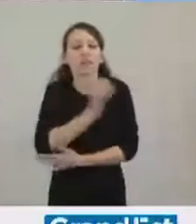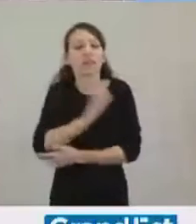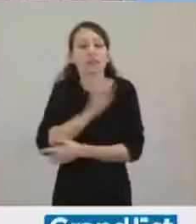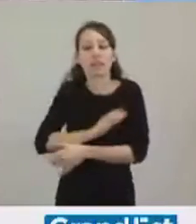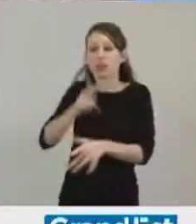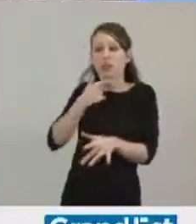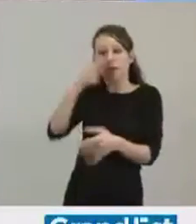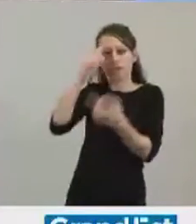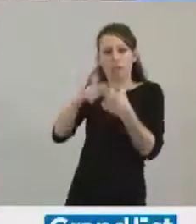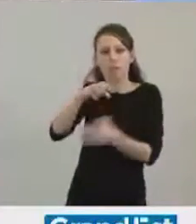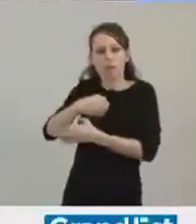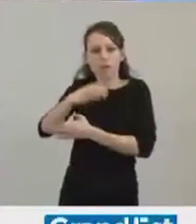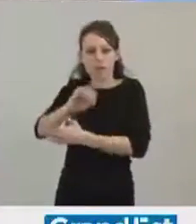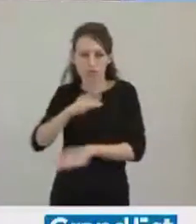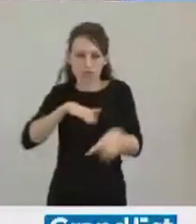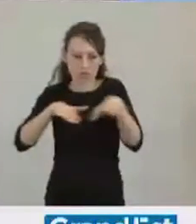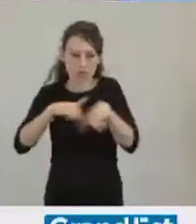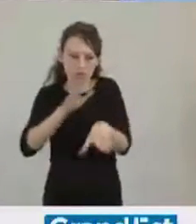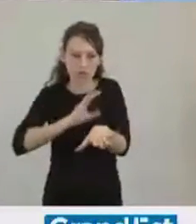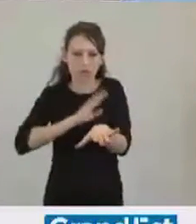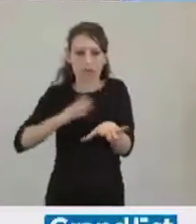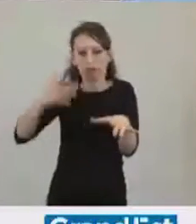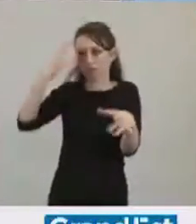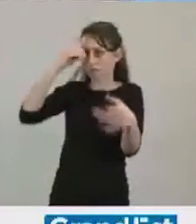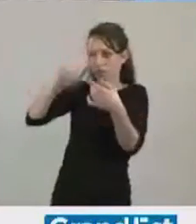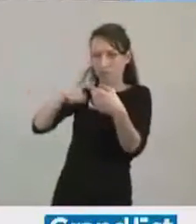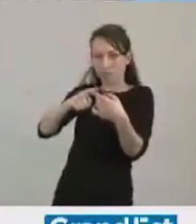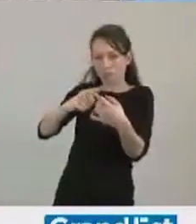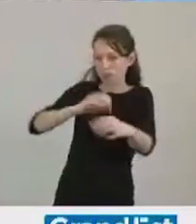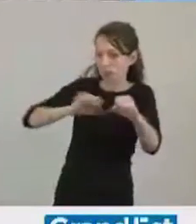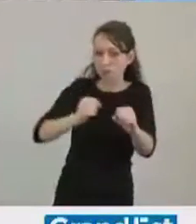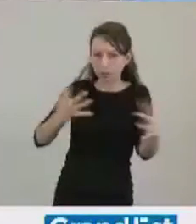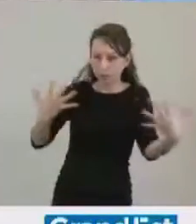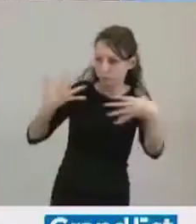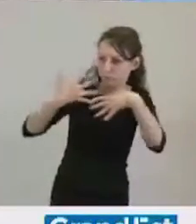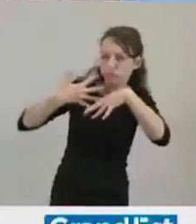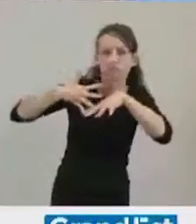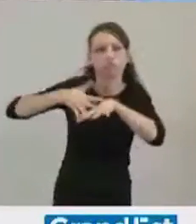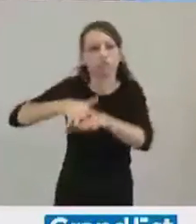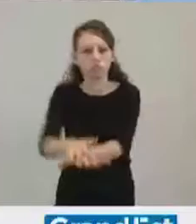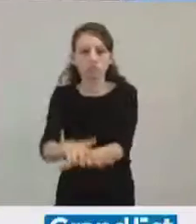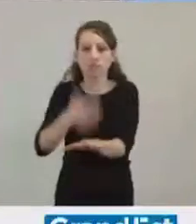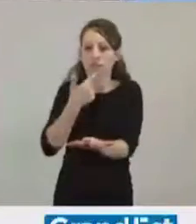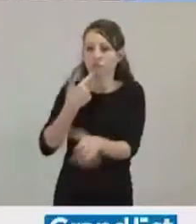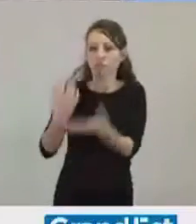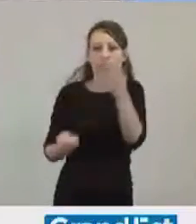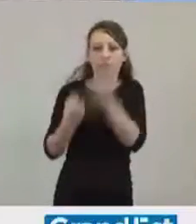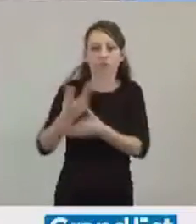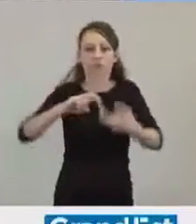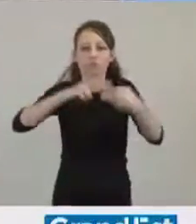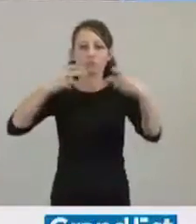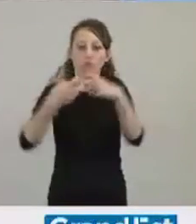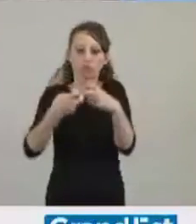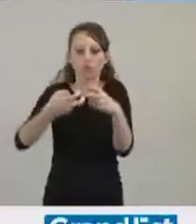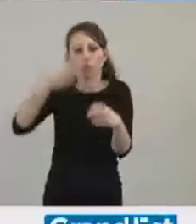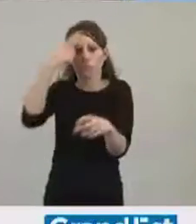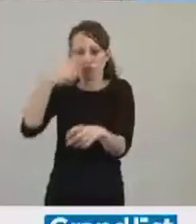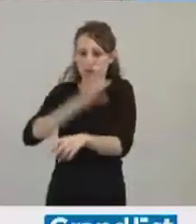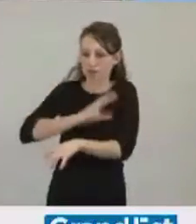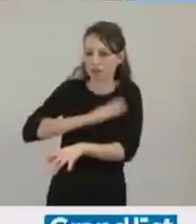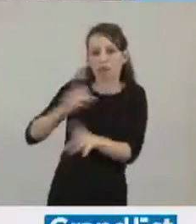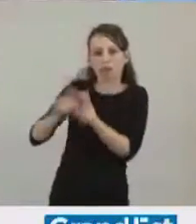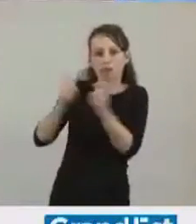sur des thématiques partagées en transversalité et de structurer les différentes étapes favorisant l'émergence et la croissance des